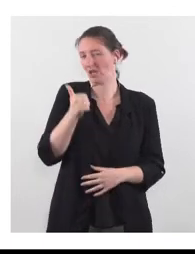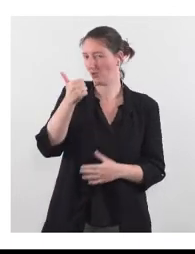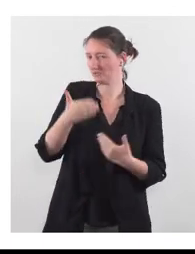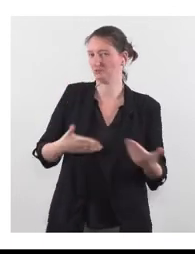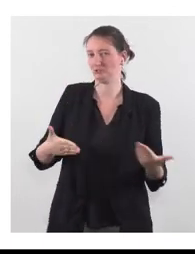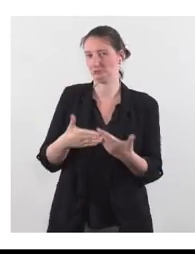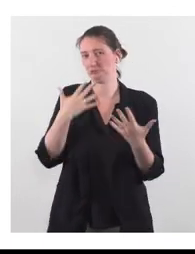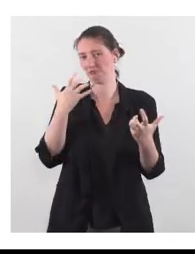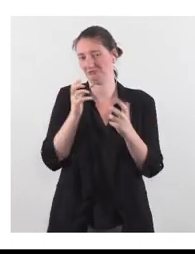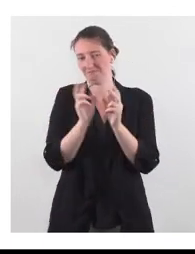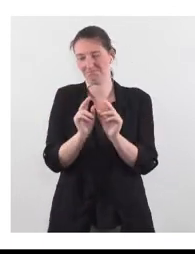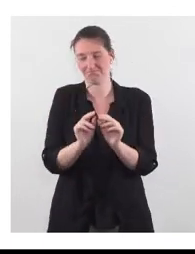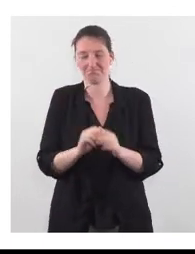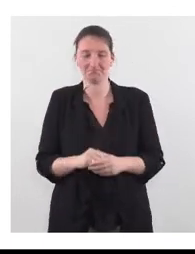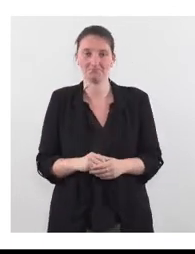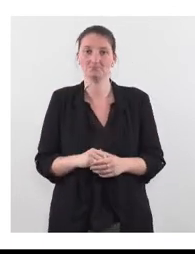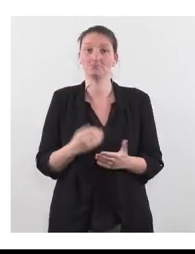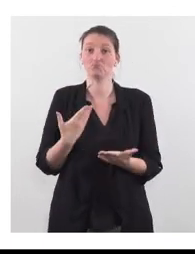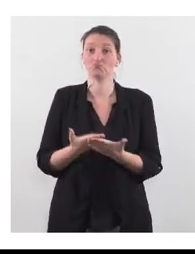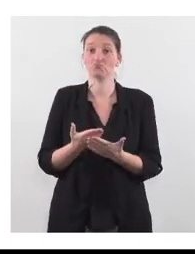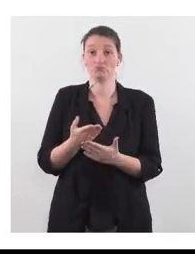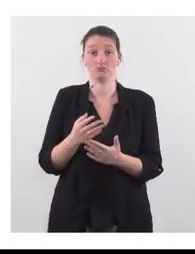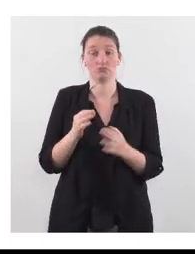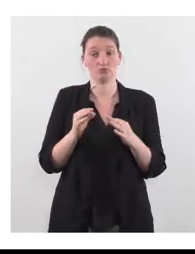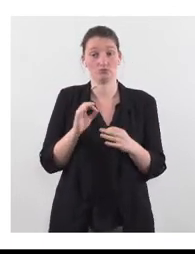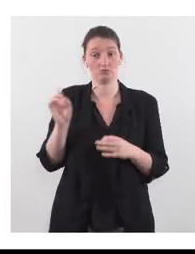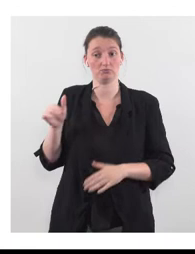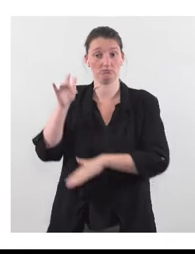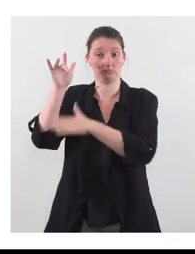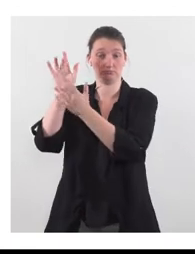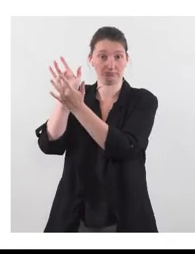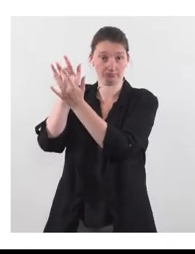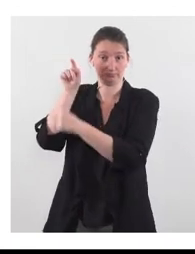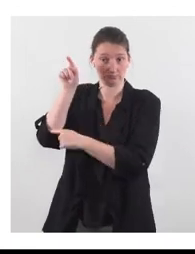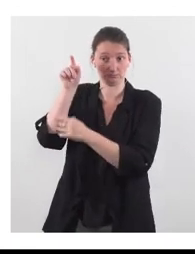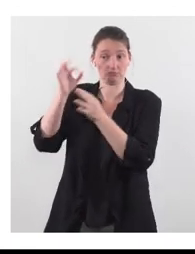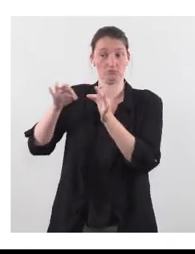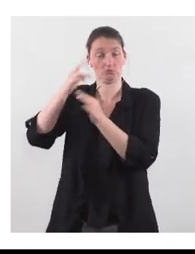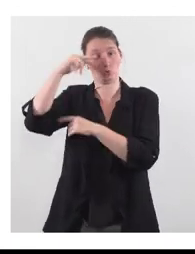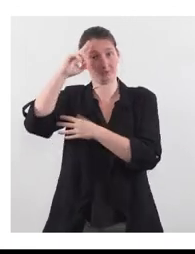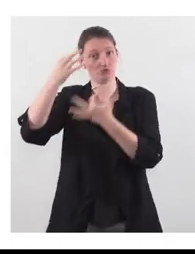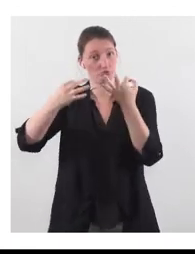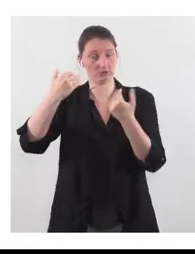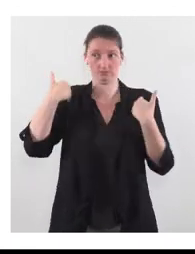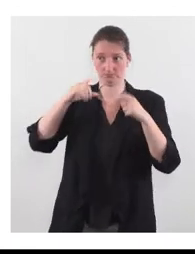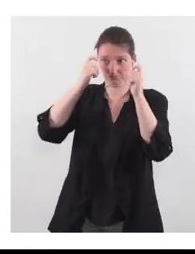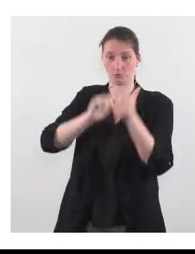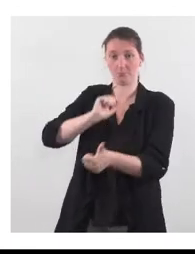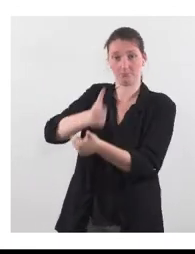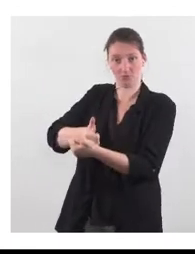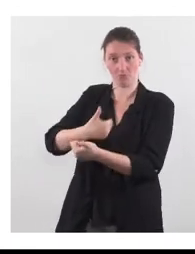particulier, et nous sommes allés à la Cour européenne de justice en tant que plaignants,